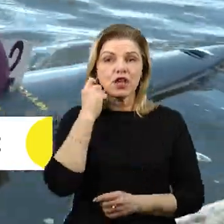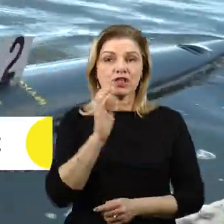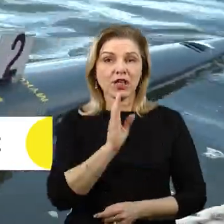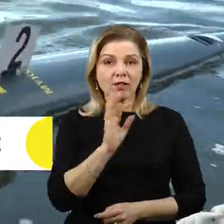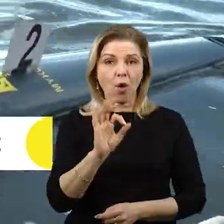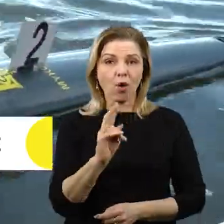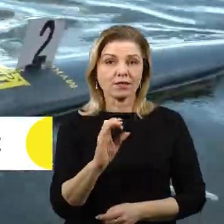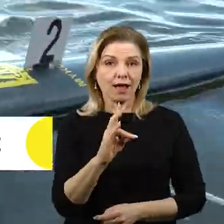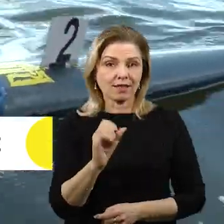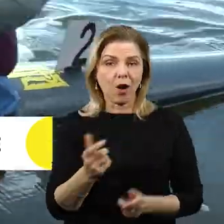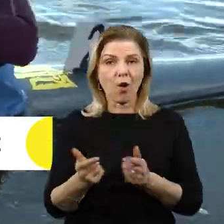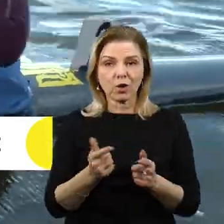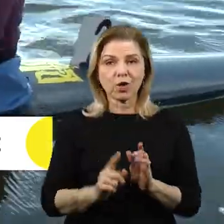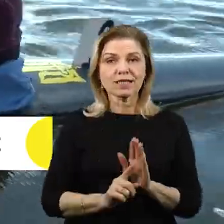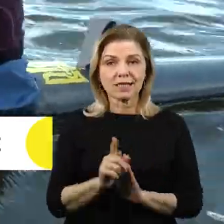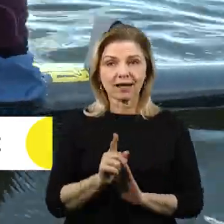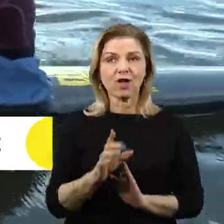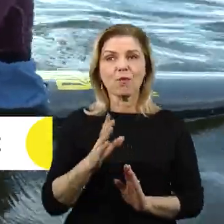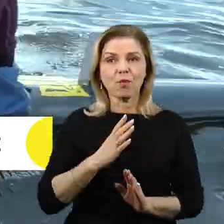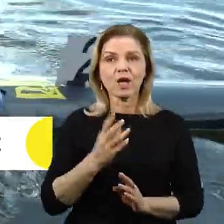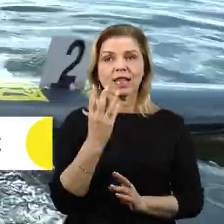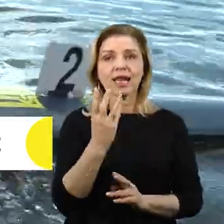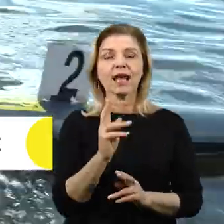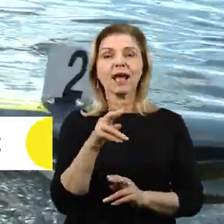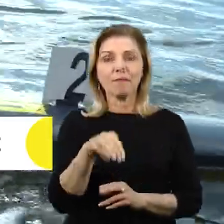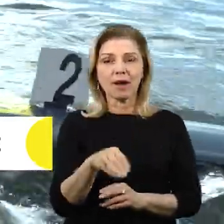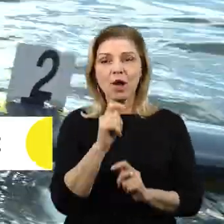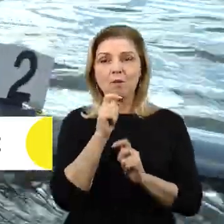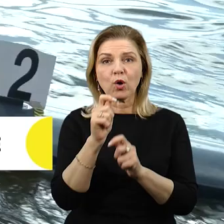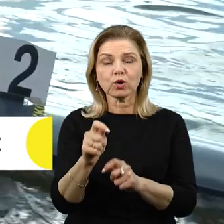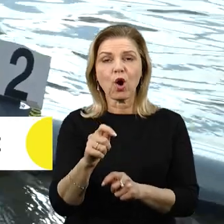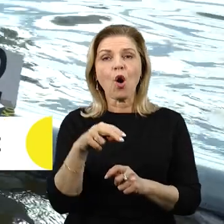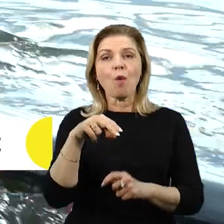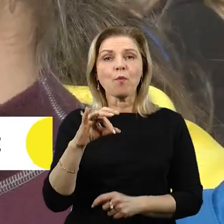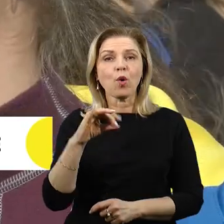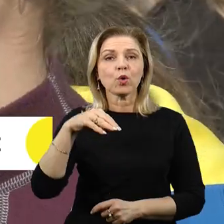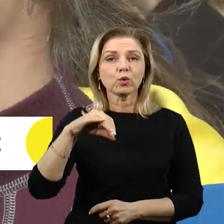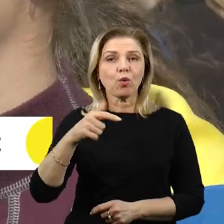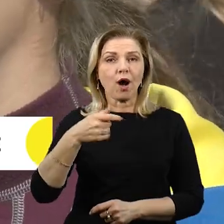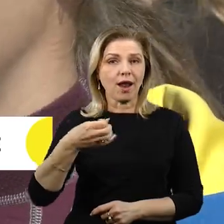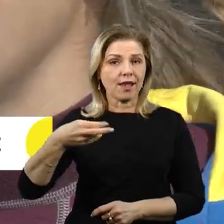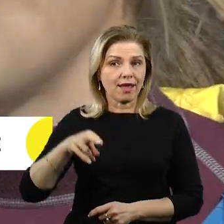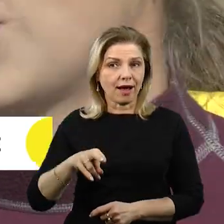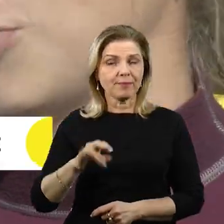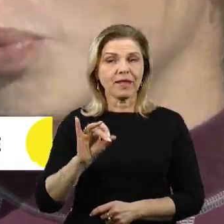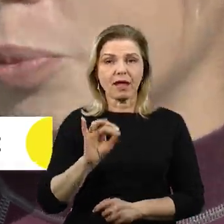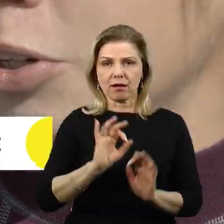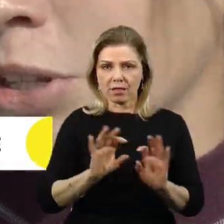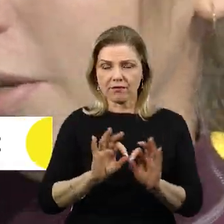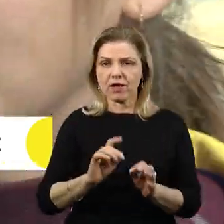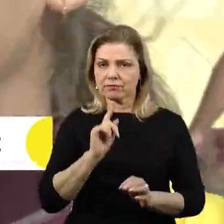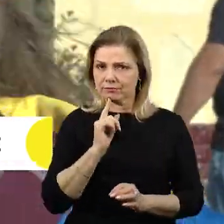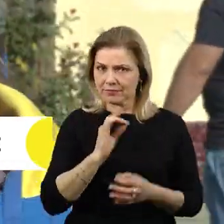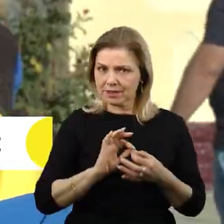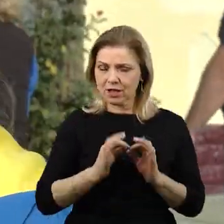старту каже долатиме 3 км на байдарці подаровані їй в Португалії за успішні виступи розповідає найскладніше